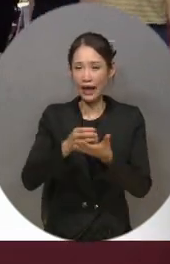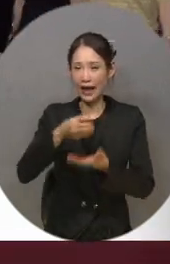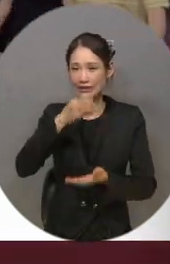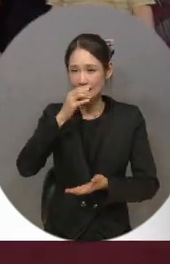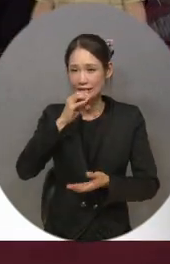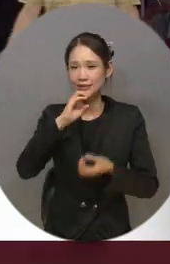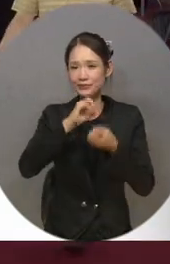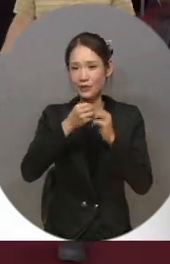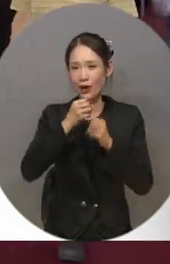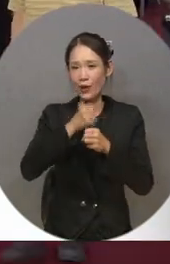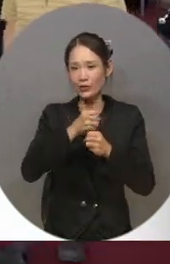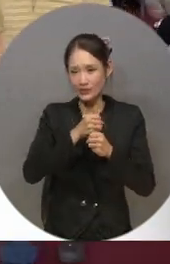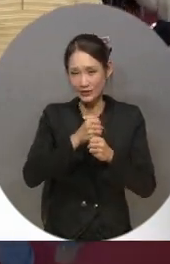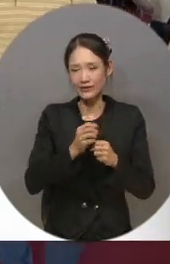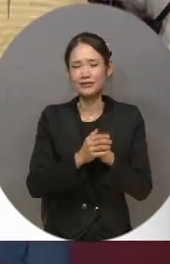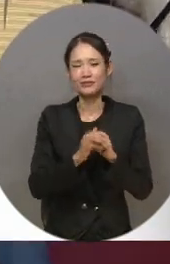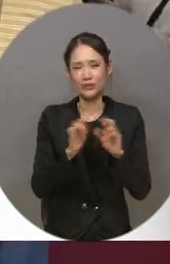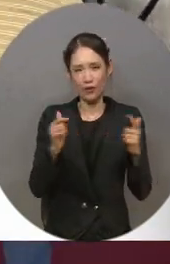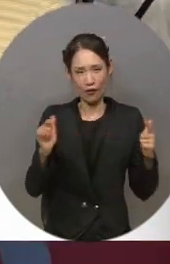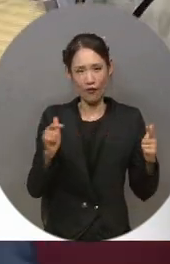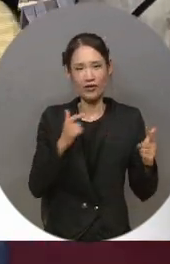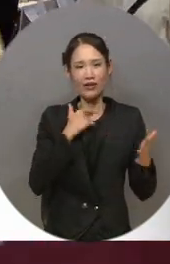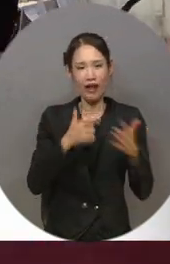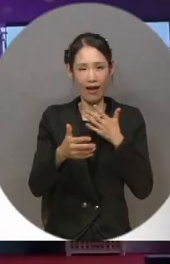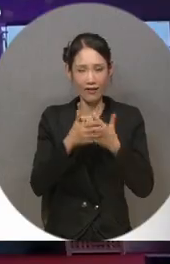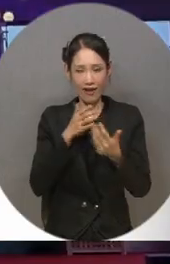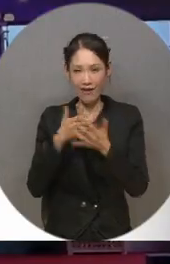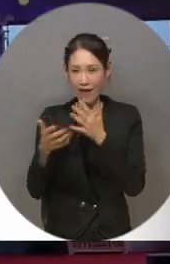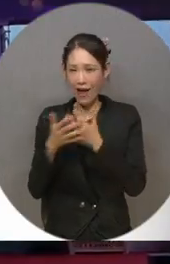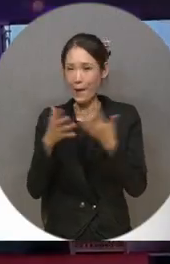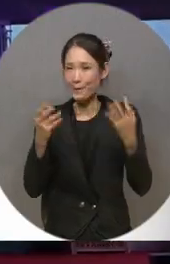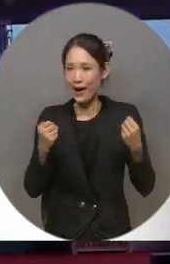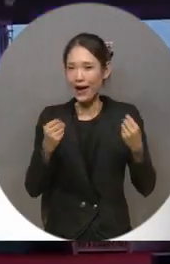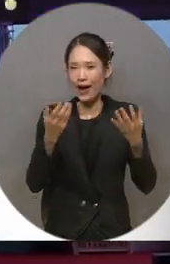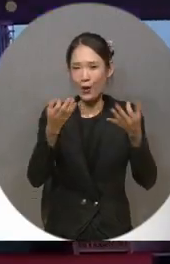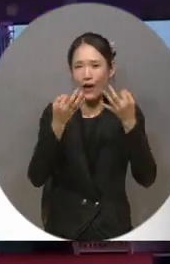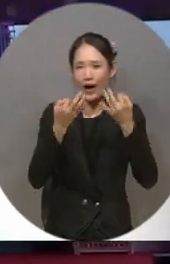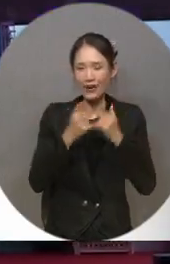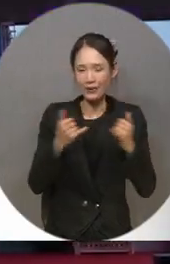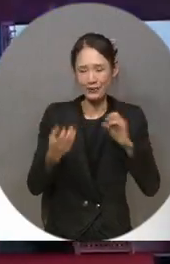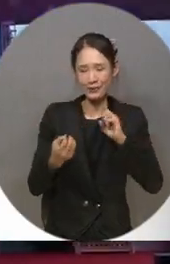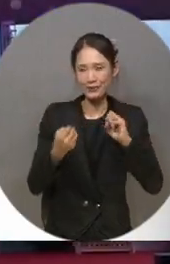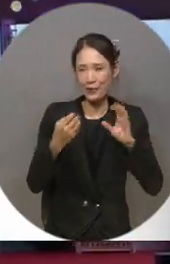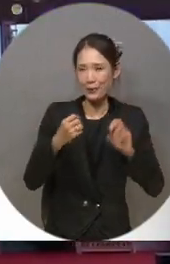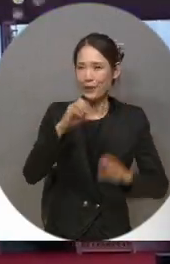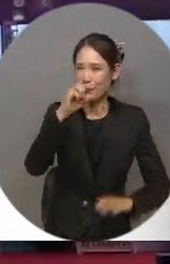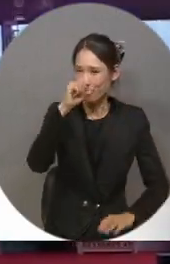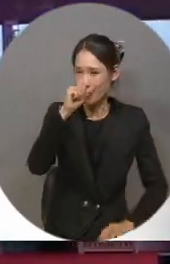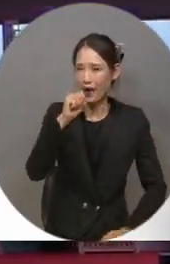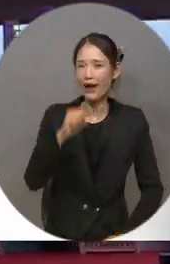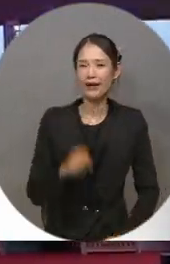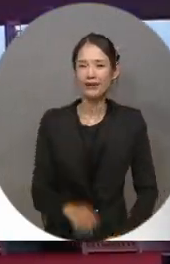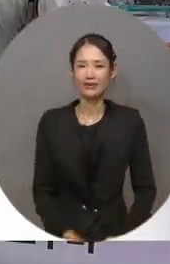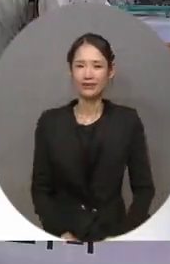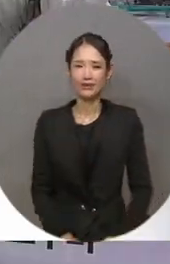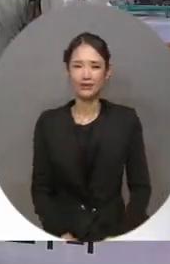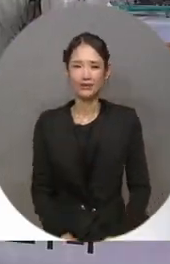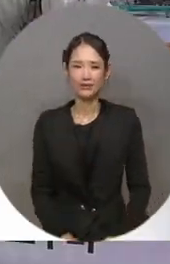연꽃 공예체험 등 연꽃의 특색을 살린 다양한 체험은 관람객들에게 큰 호응을 얻고 있습니다